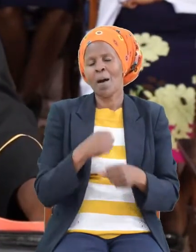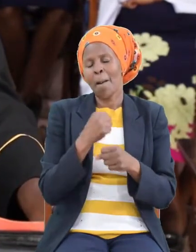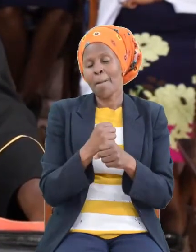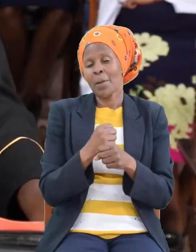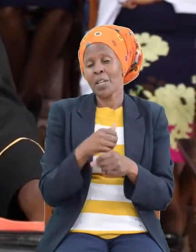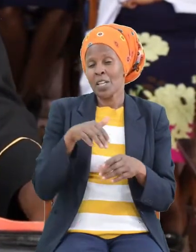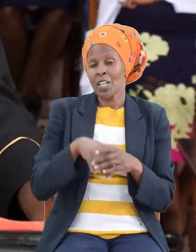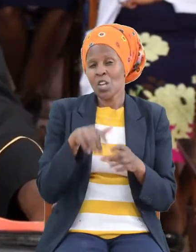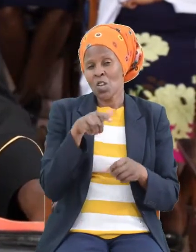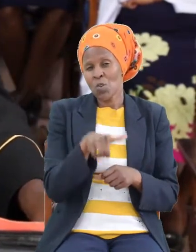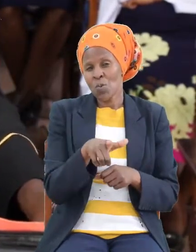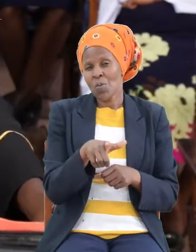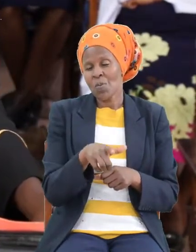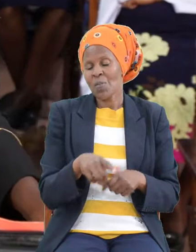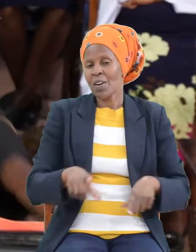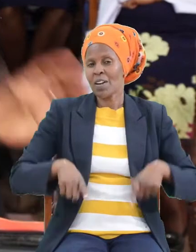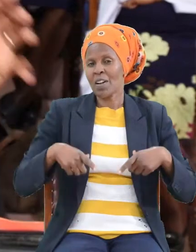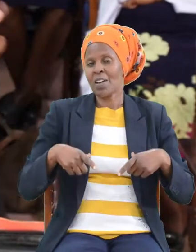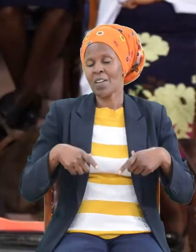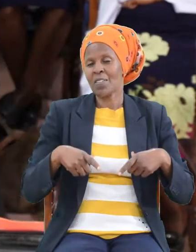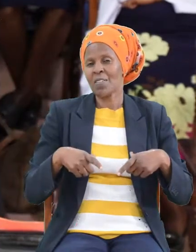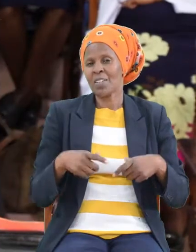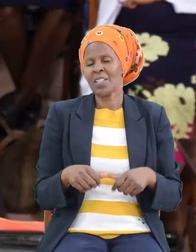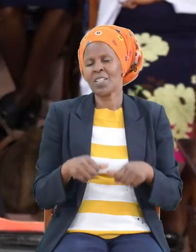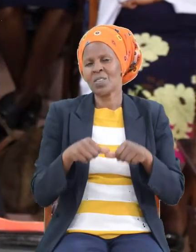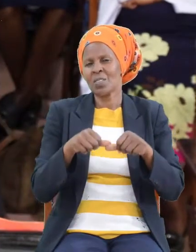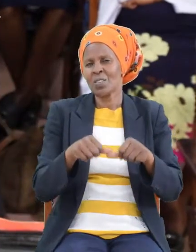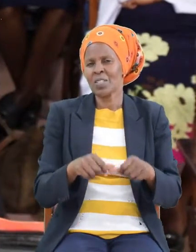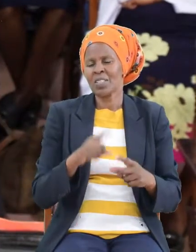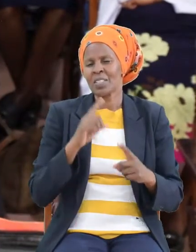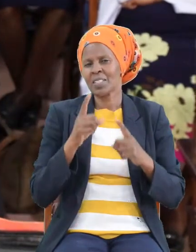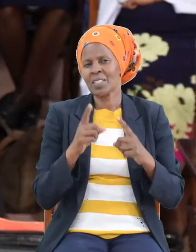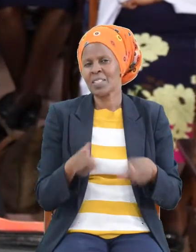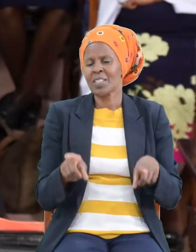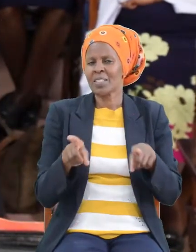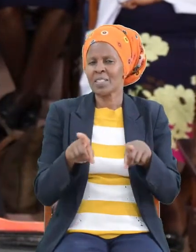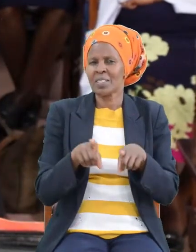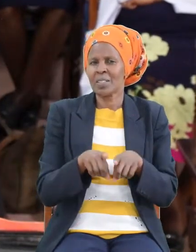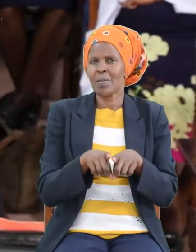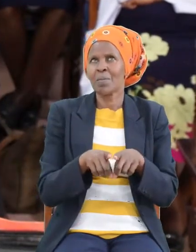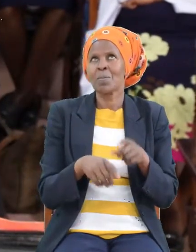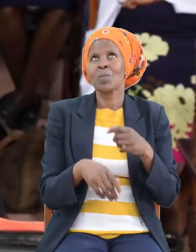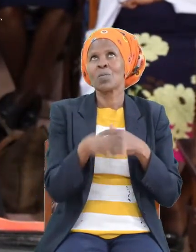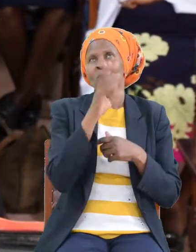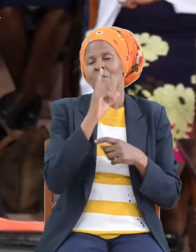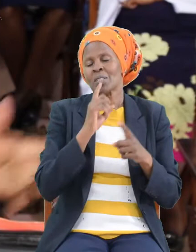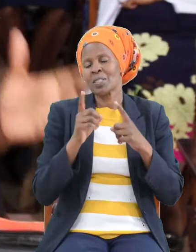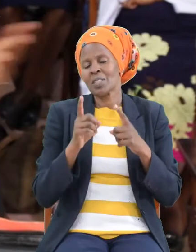maisha yao. Na naendelea pia kusema hivyo hivyo ndivyo Bwana